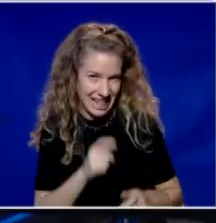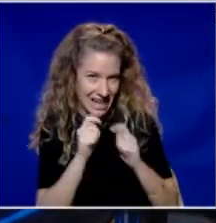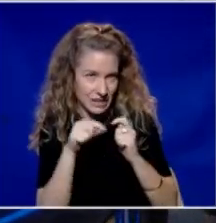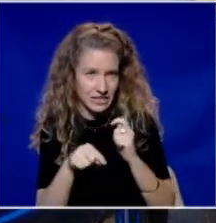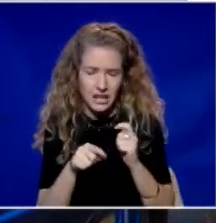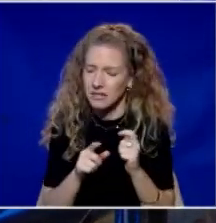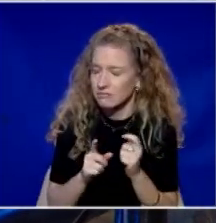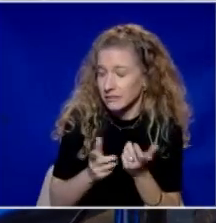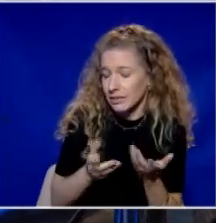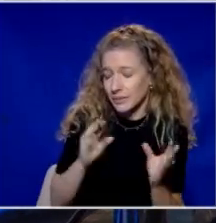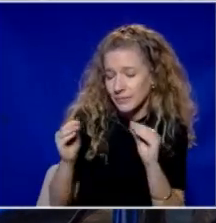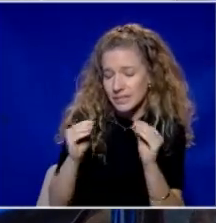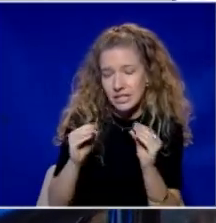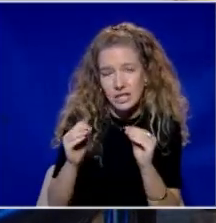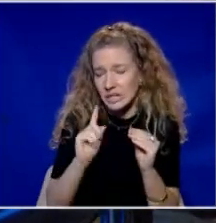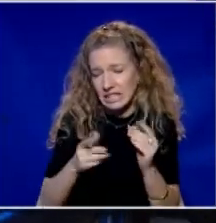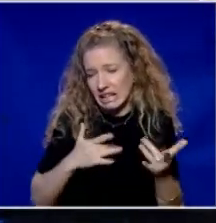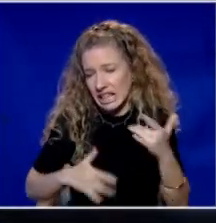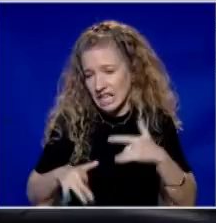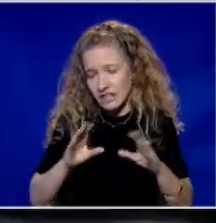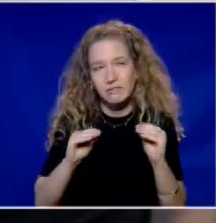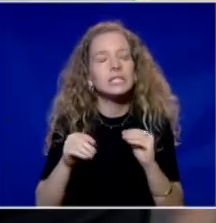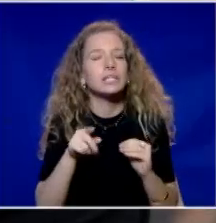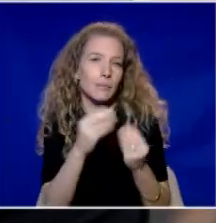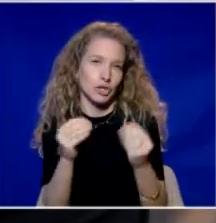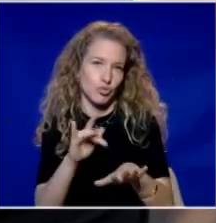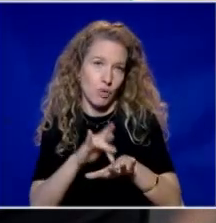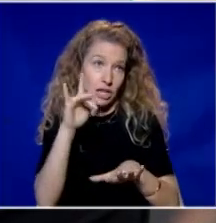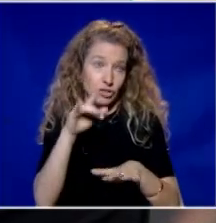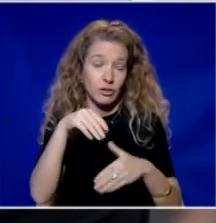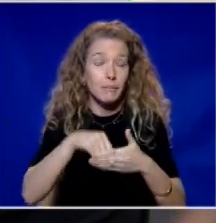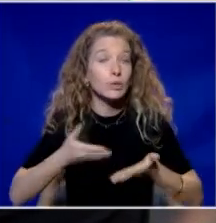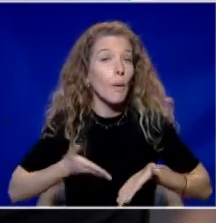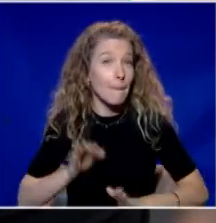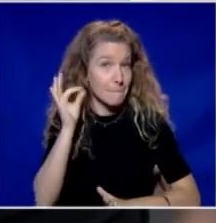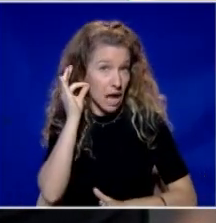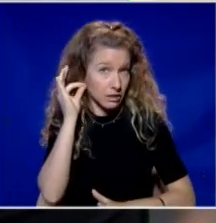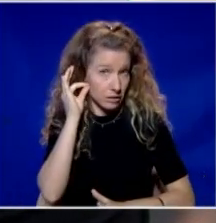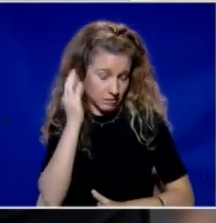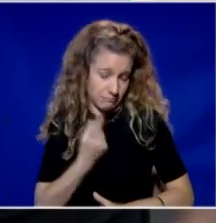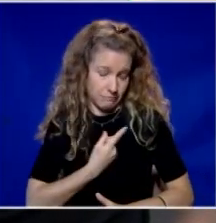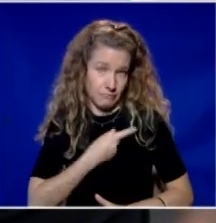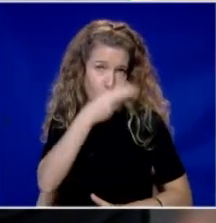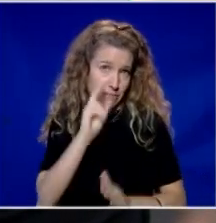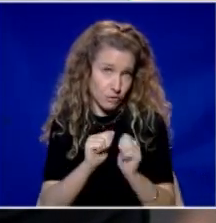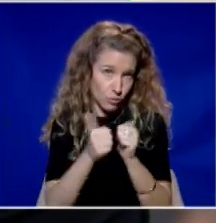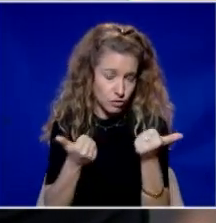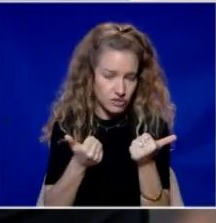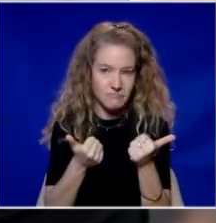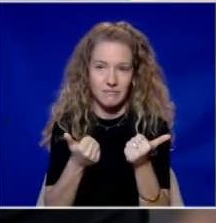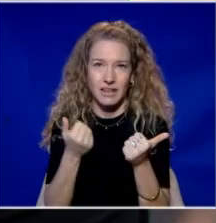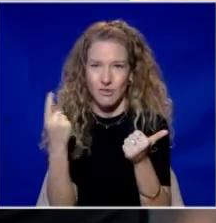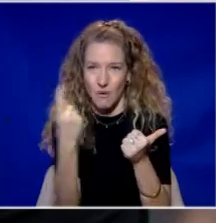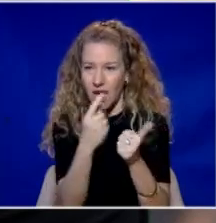צריך להתקשר, זה דבר שמזכה עם מדינה שלך. מאוד רגיש, כבת... להורים גרושים שיוצאים עם בני זוג חדשים,